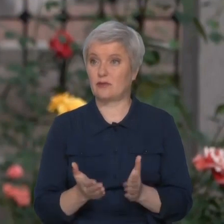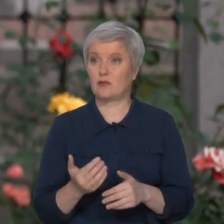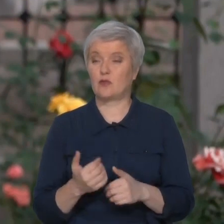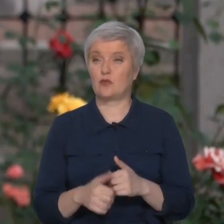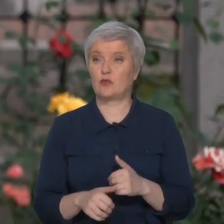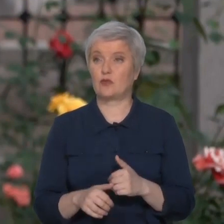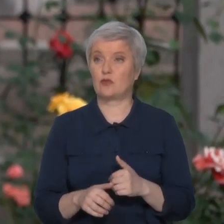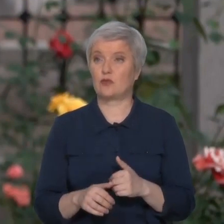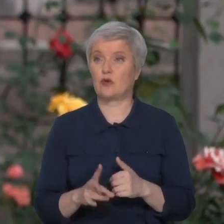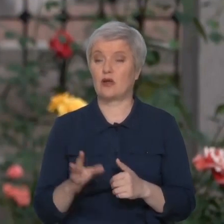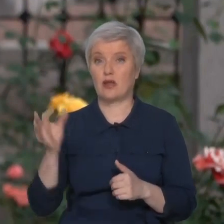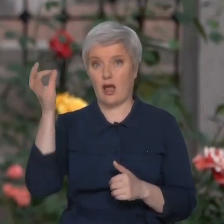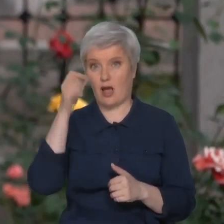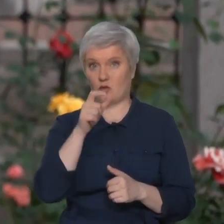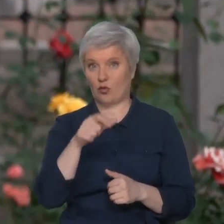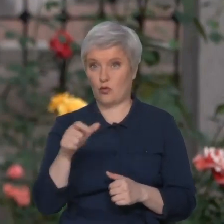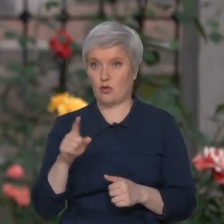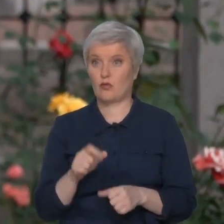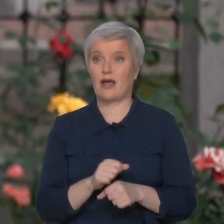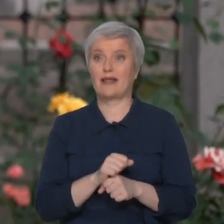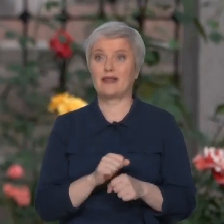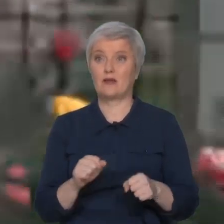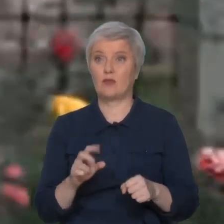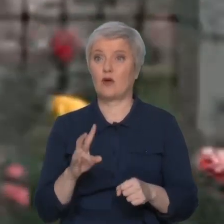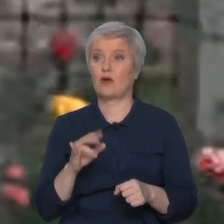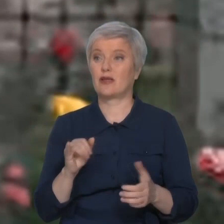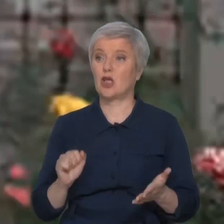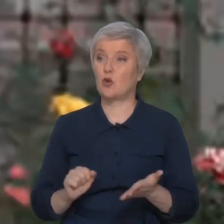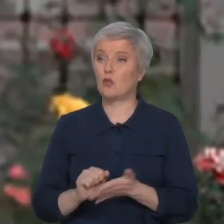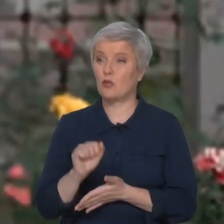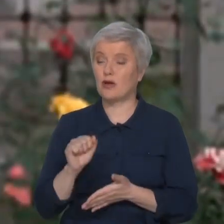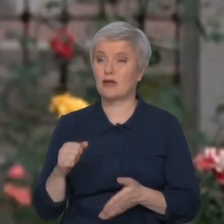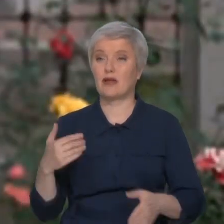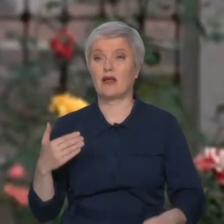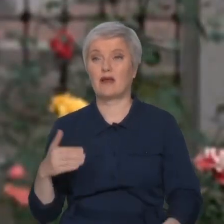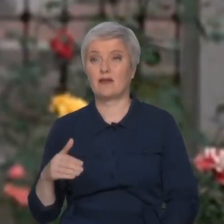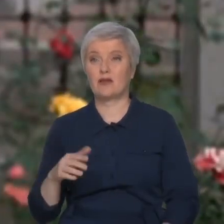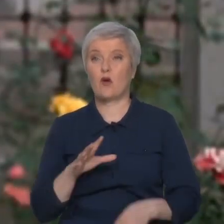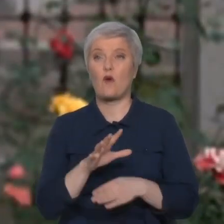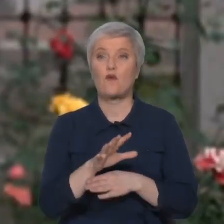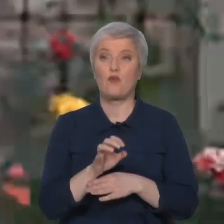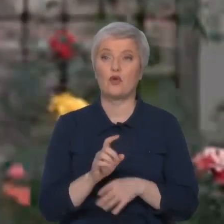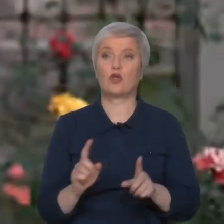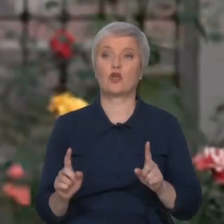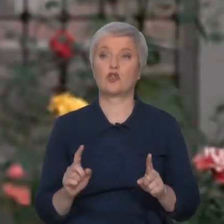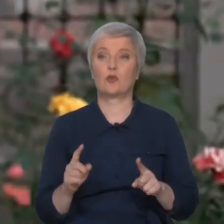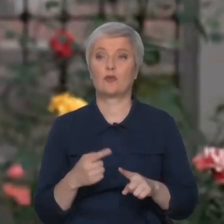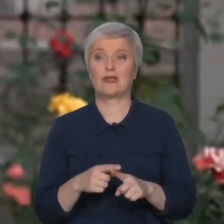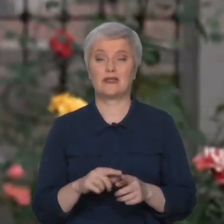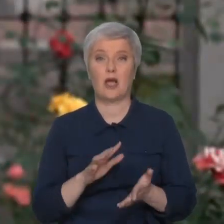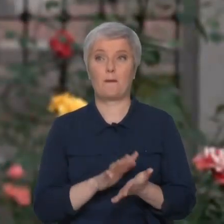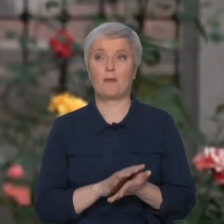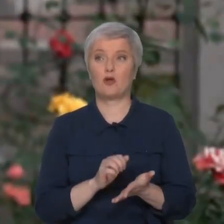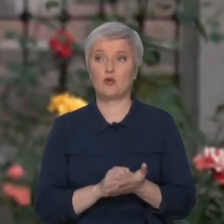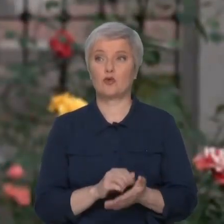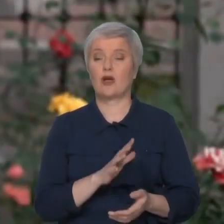вже нагадує людям про те, що не можна ні публікувати ні відео, ні фото для того, аби ці пошкодження,